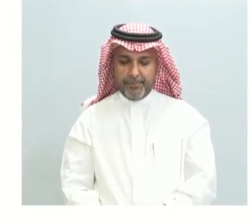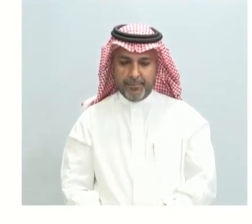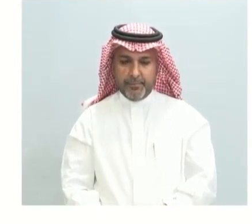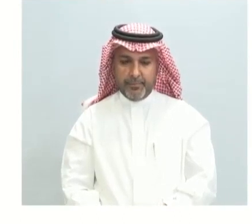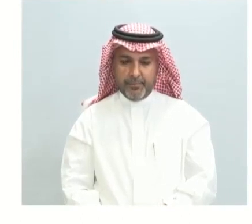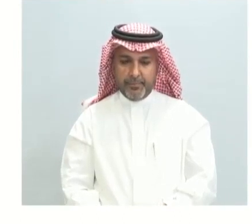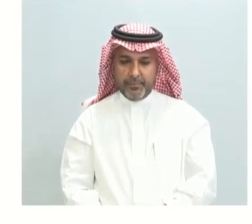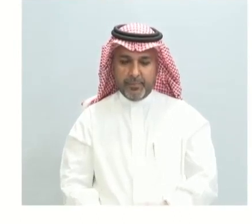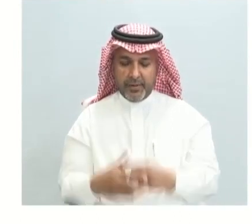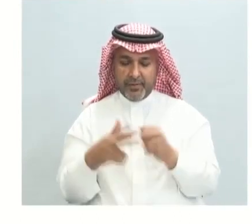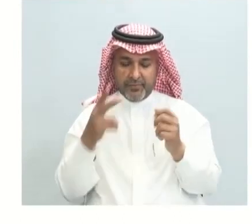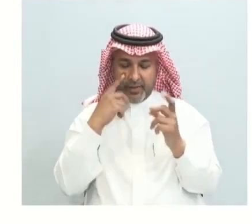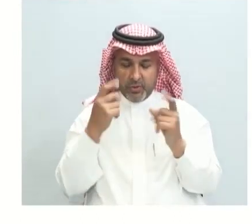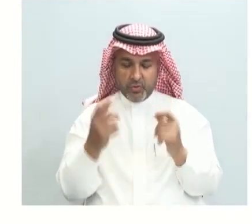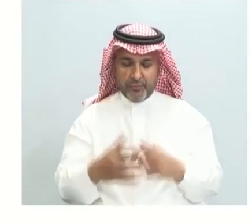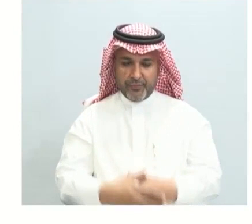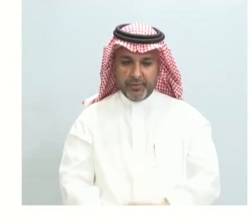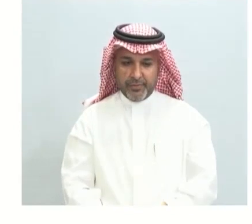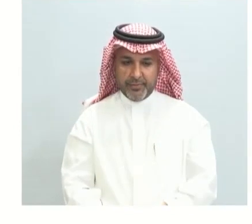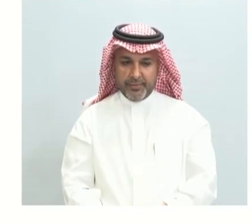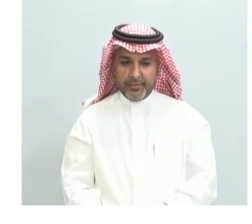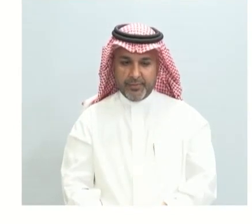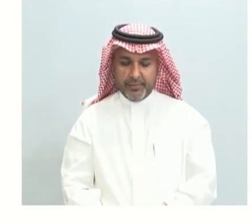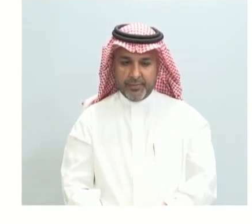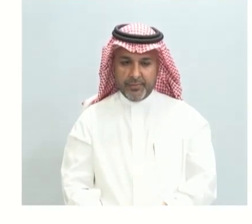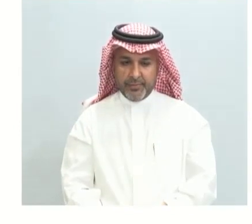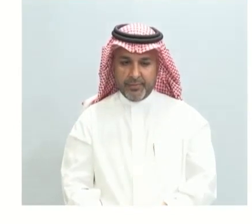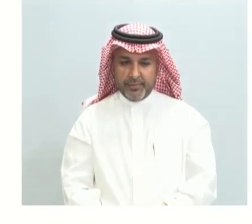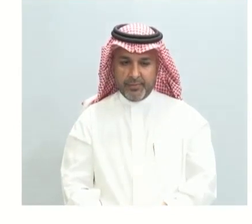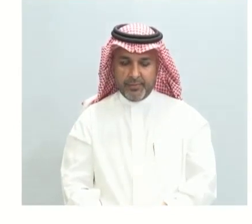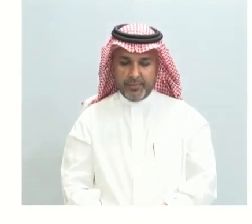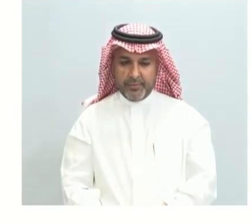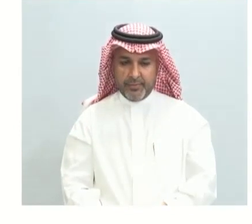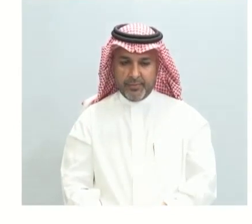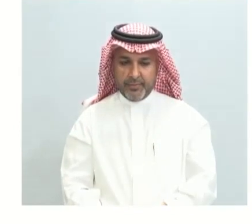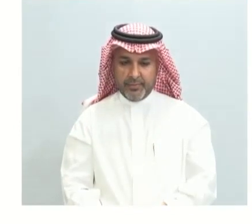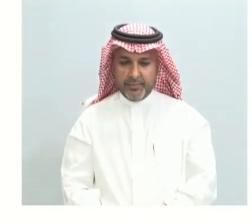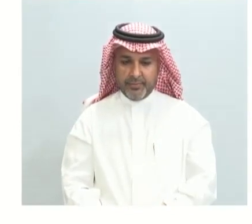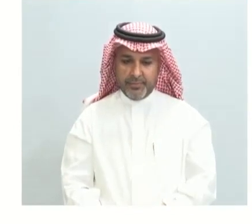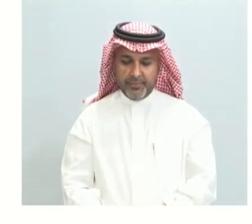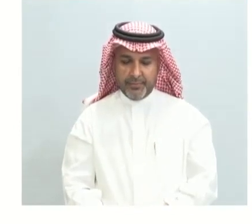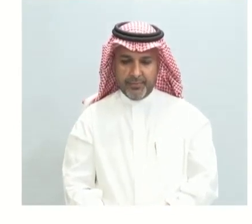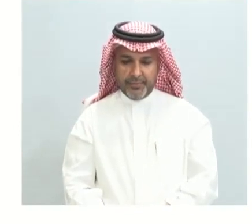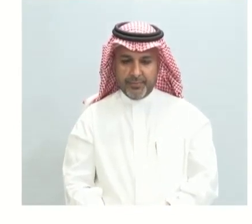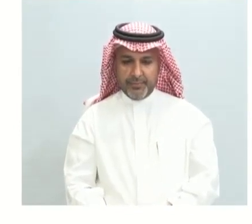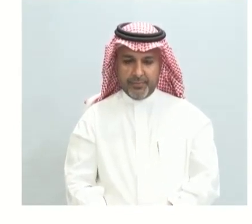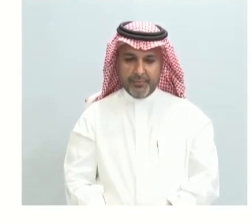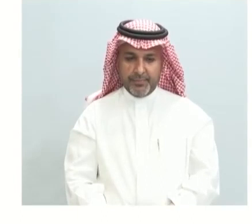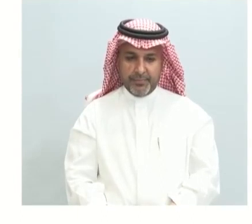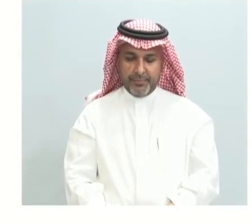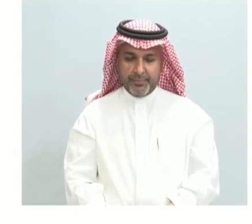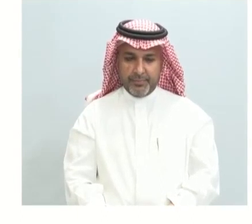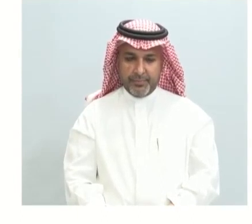ونفتح اللي هو 6 ضرب ساين 82 درجه على